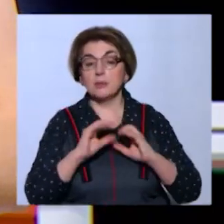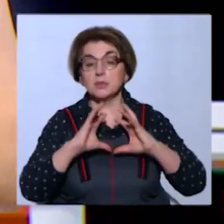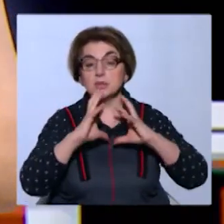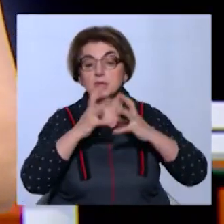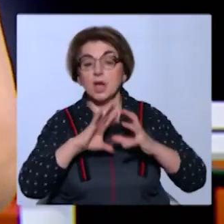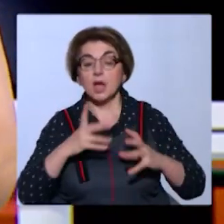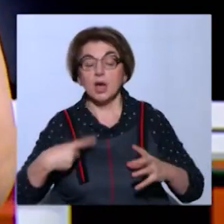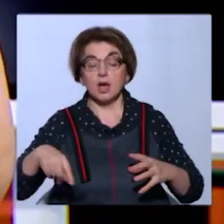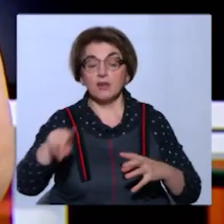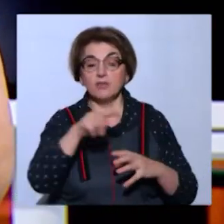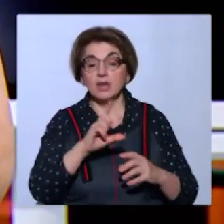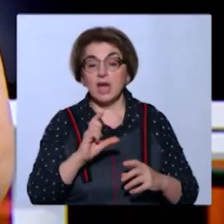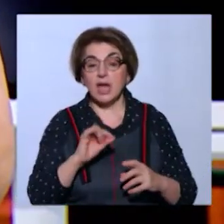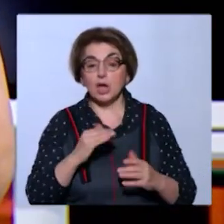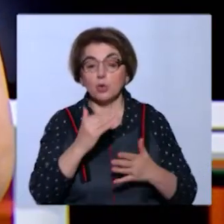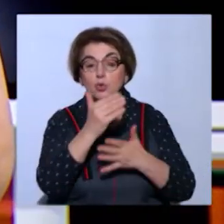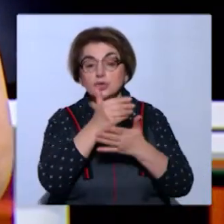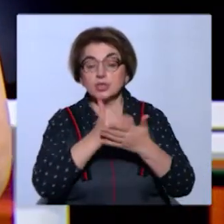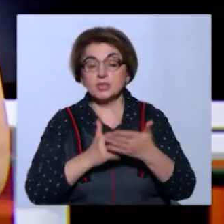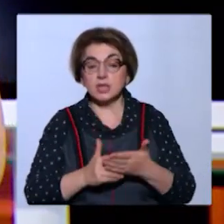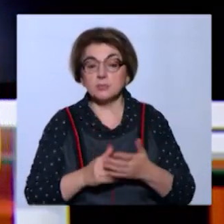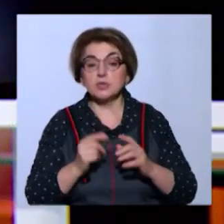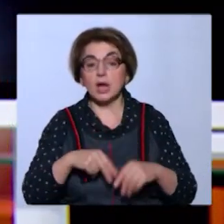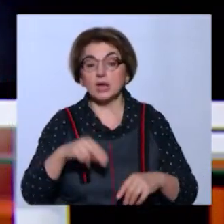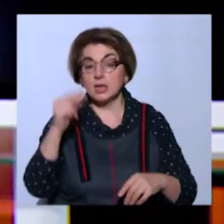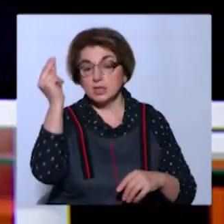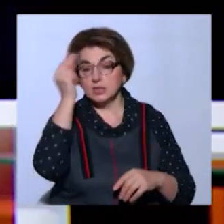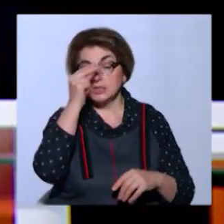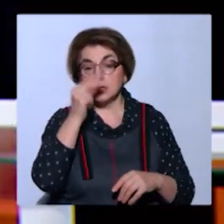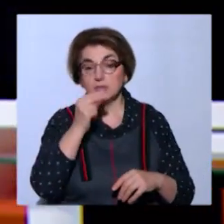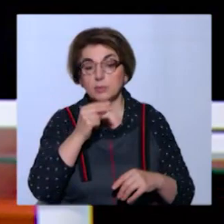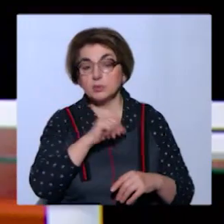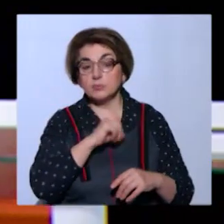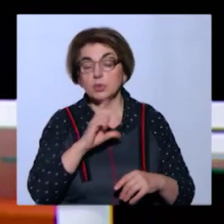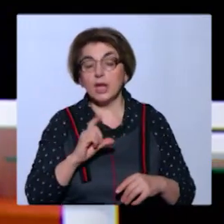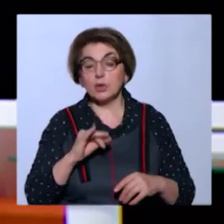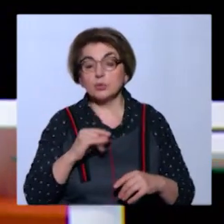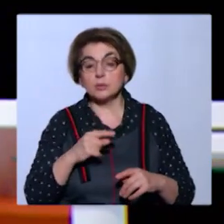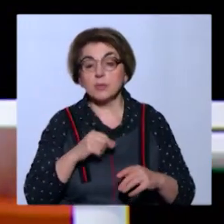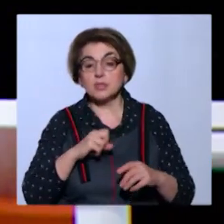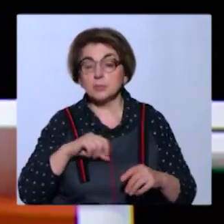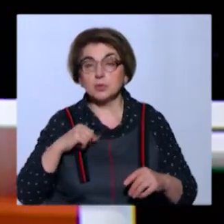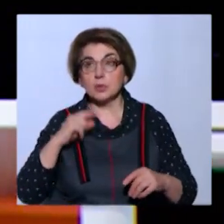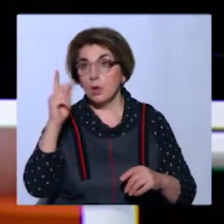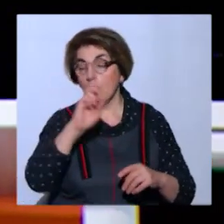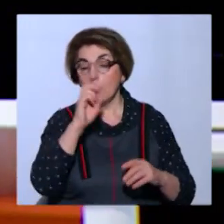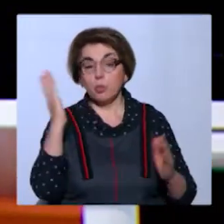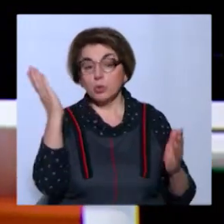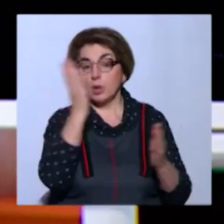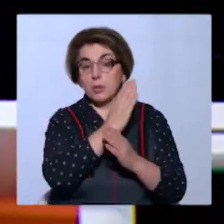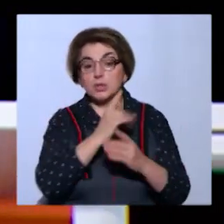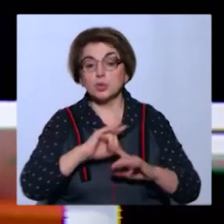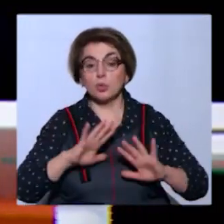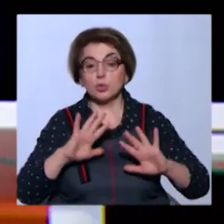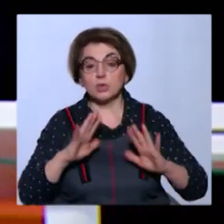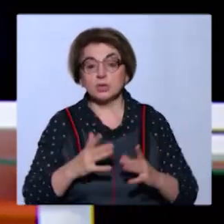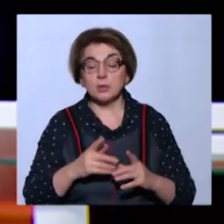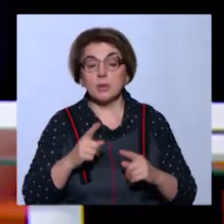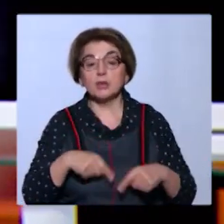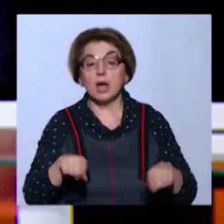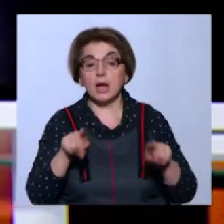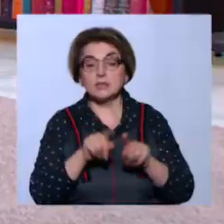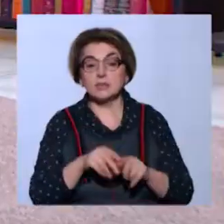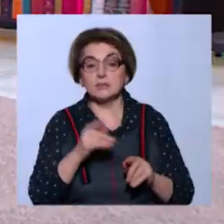ყველა ეკოსისტემა და აქ შეისწავლება ეკოსისტემების გავლენა ბიოსფეროზე და